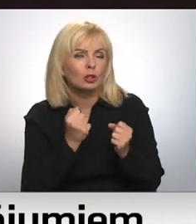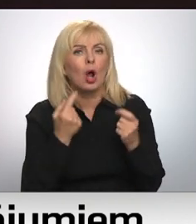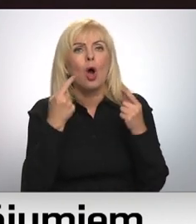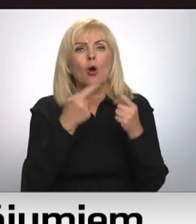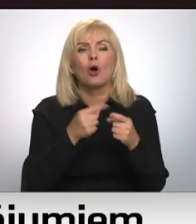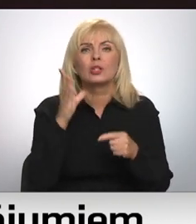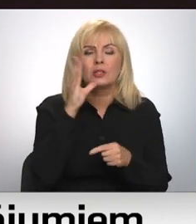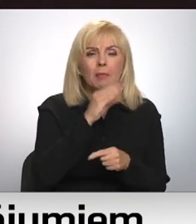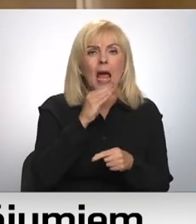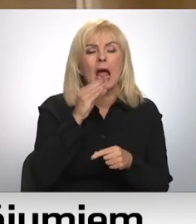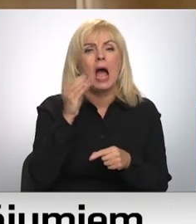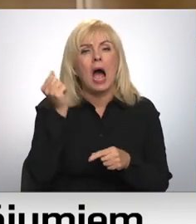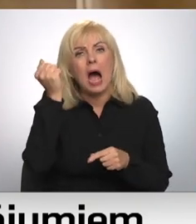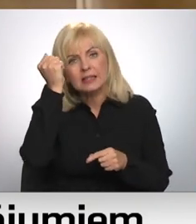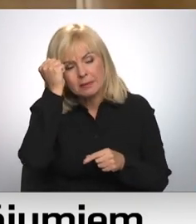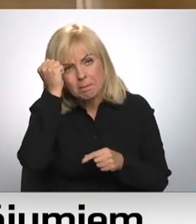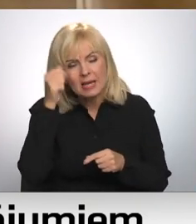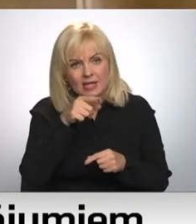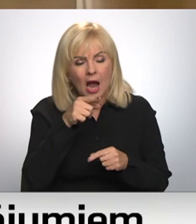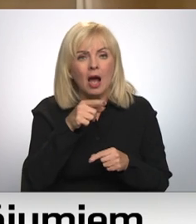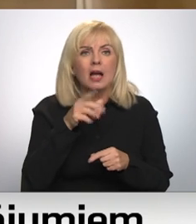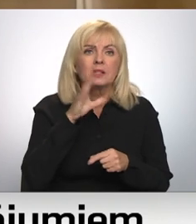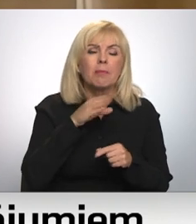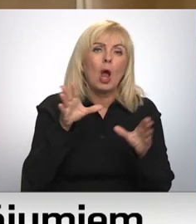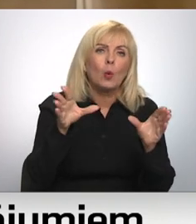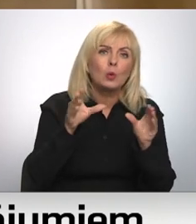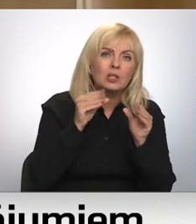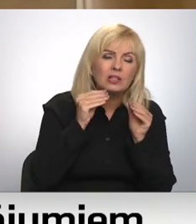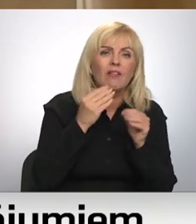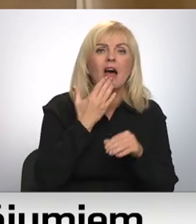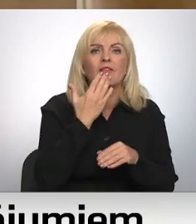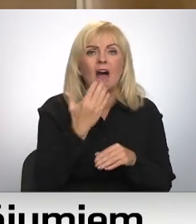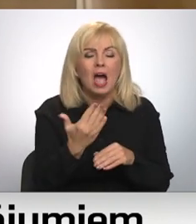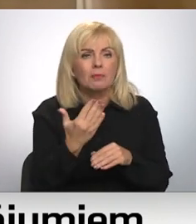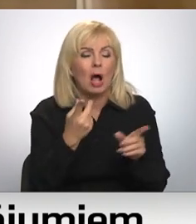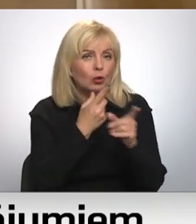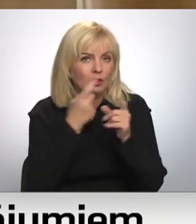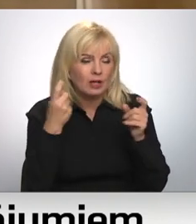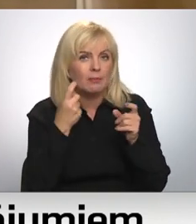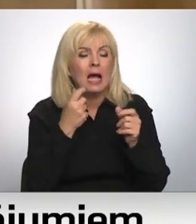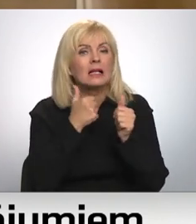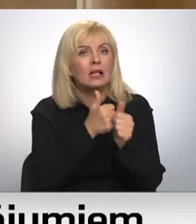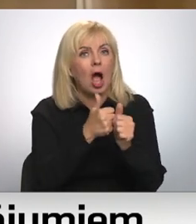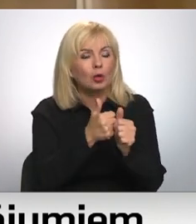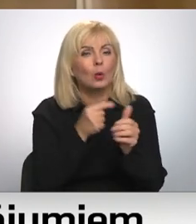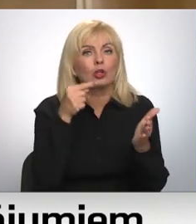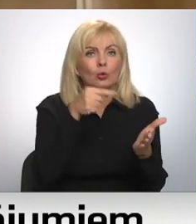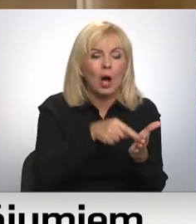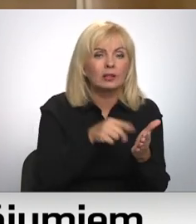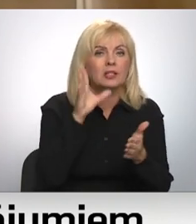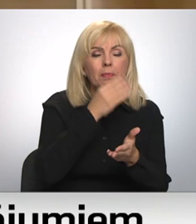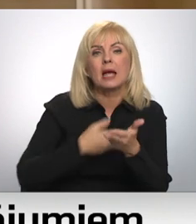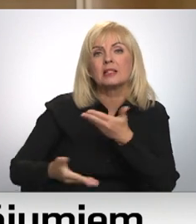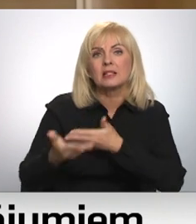spējas, atmiņas procesi, spēja uztvert verbālu informāciju, spēja sekot norādēm, spēja veidot sadarbību